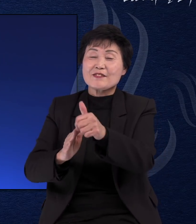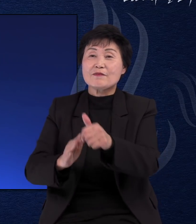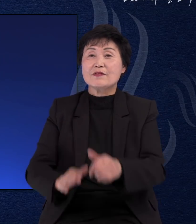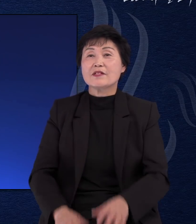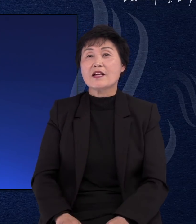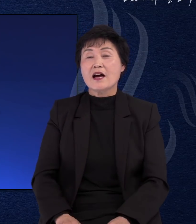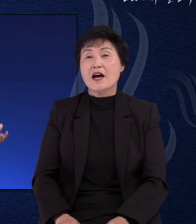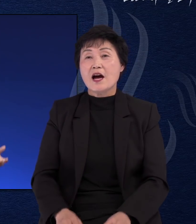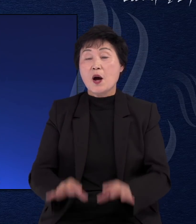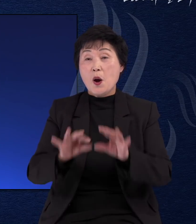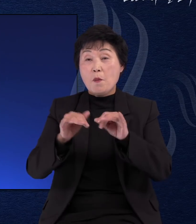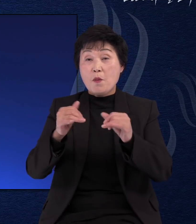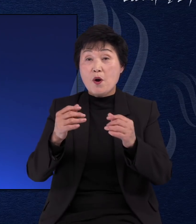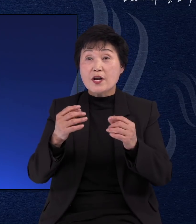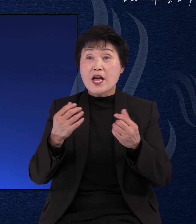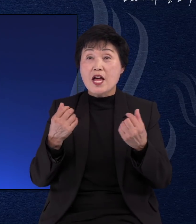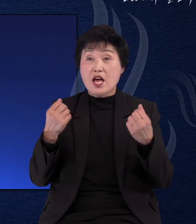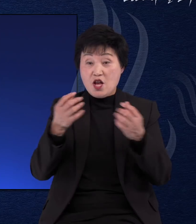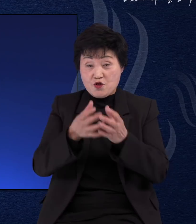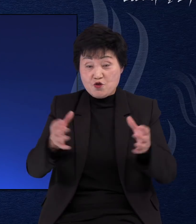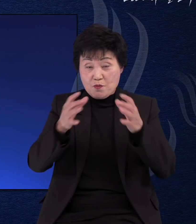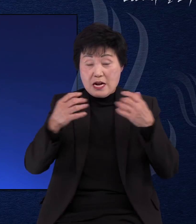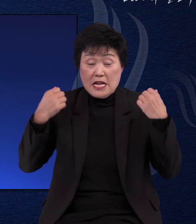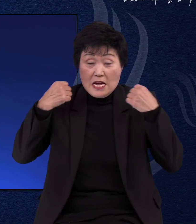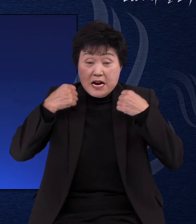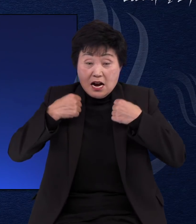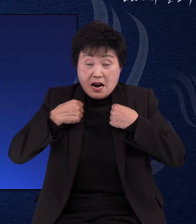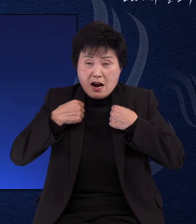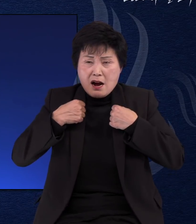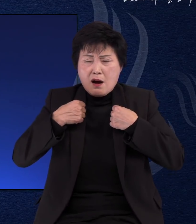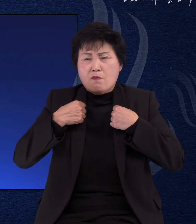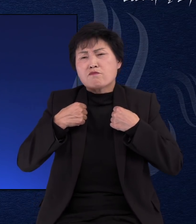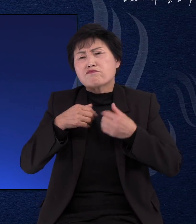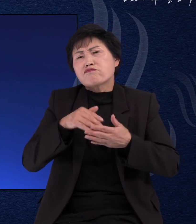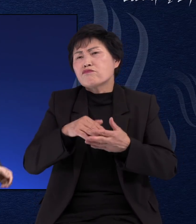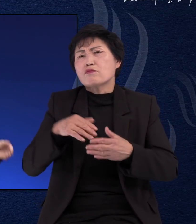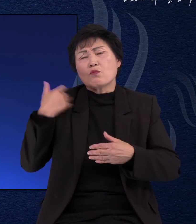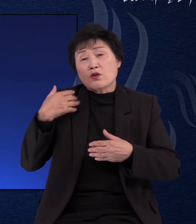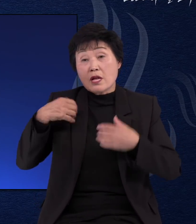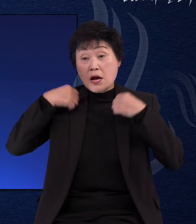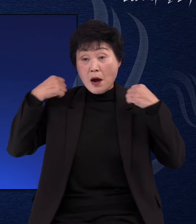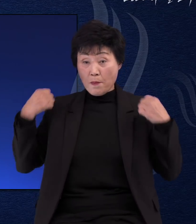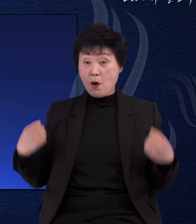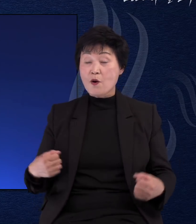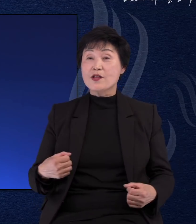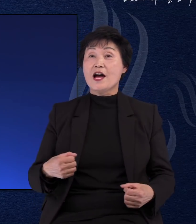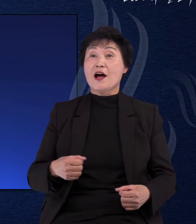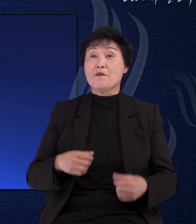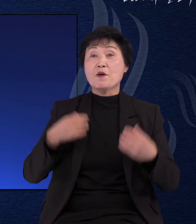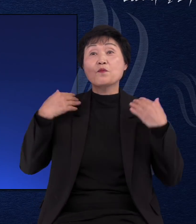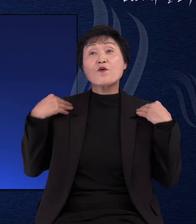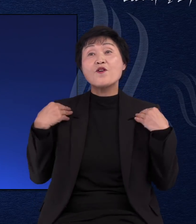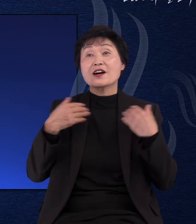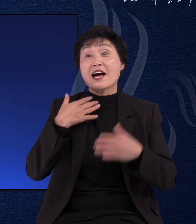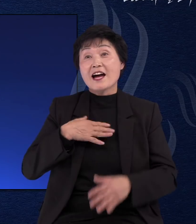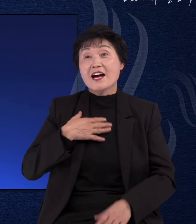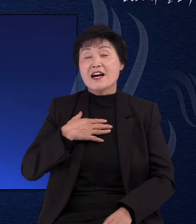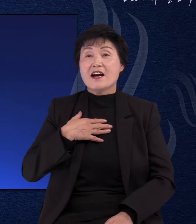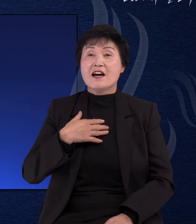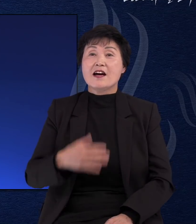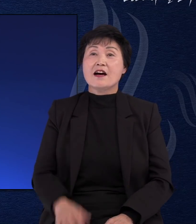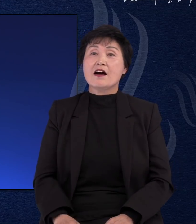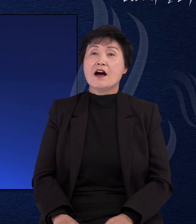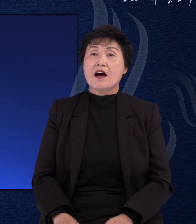모래주머니 지고 있을 때 모르는데 벗어놓으면 얼마나 무거운 짐을 지고 있었는지 알지요. 1년 동안 그 성도님 한 분 한 분 얼굴을 보면서 저분은 그때 저런 말